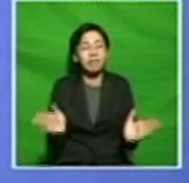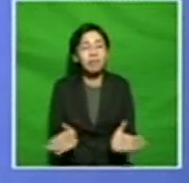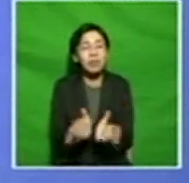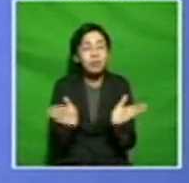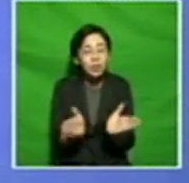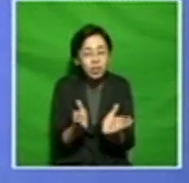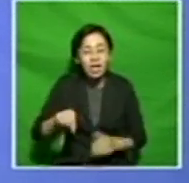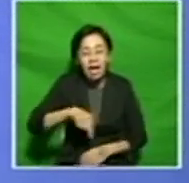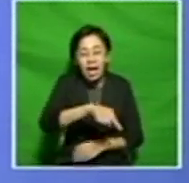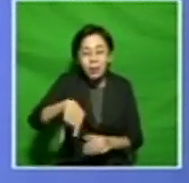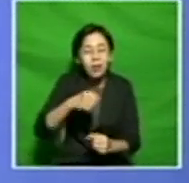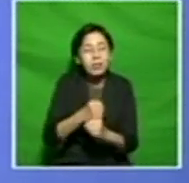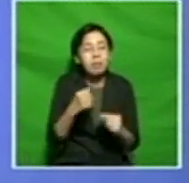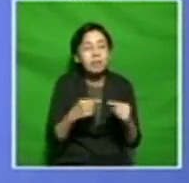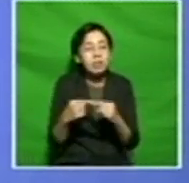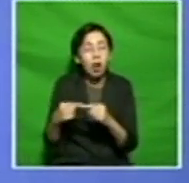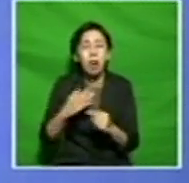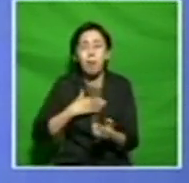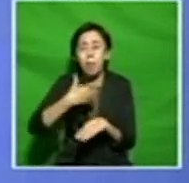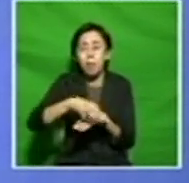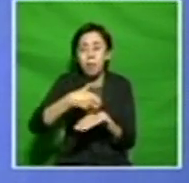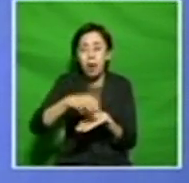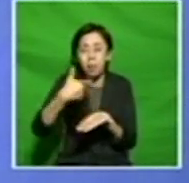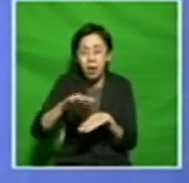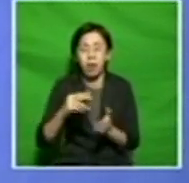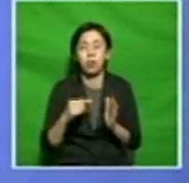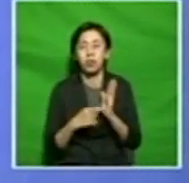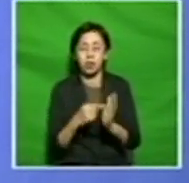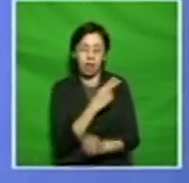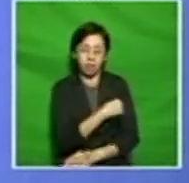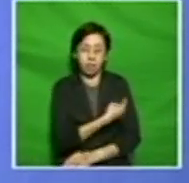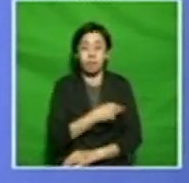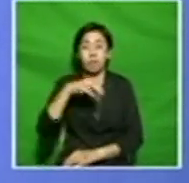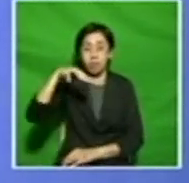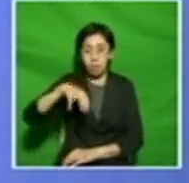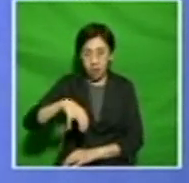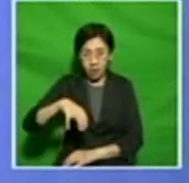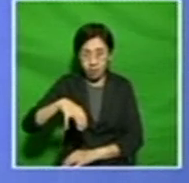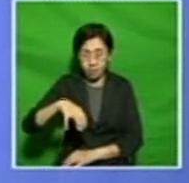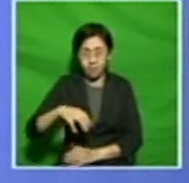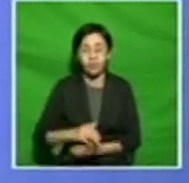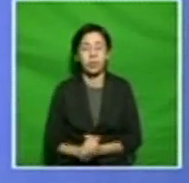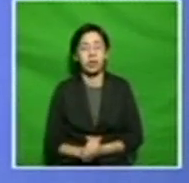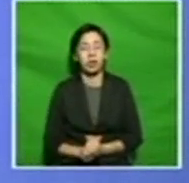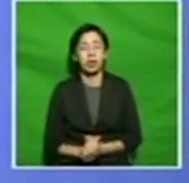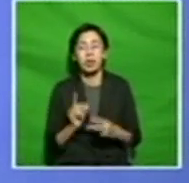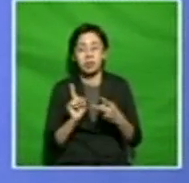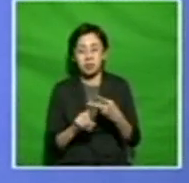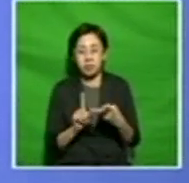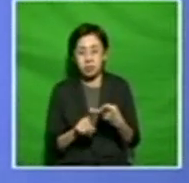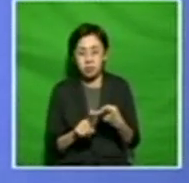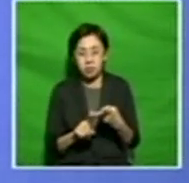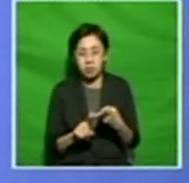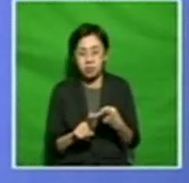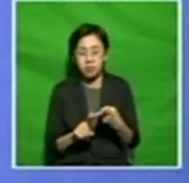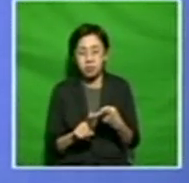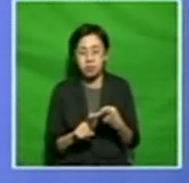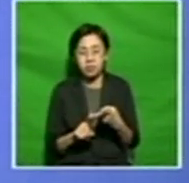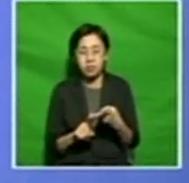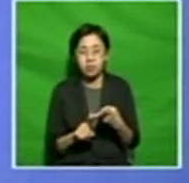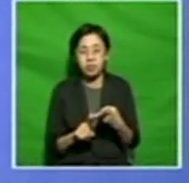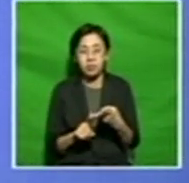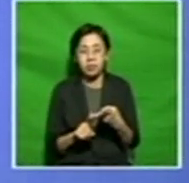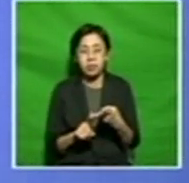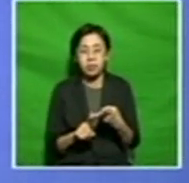ให้ช่วยทำต่อไปเมื่อกี้ผมเรียนว่าเช่นโรงพยาบาลเช่นอะไรเนี่ยมันก็มีอีกอันนึงด้วยคือธุรกิจธุรกรรม